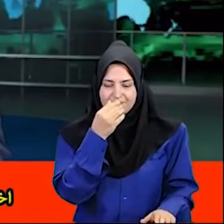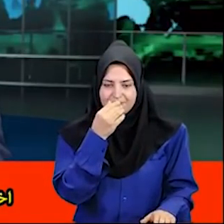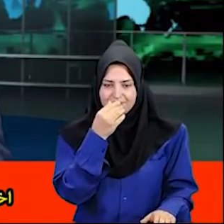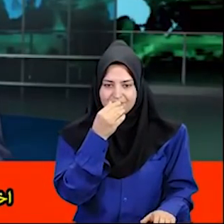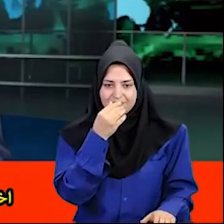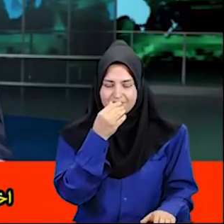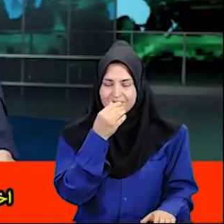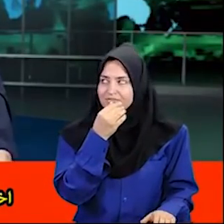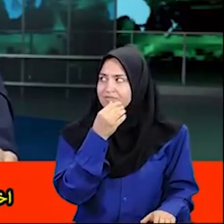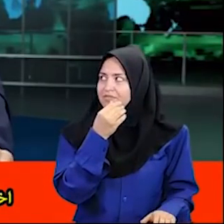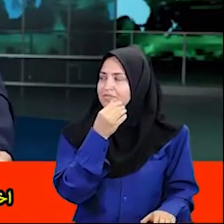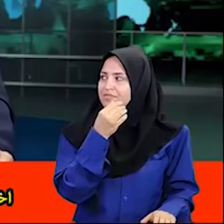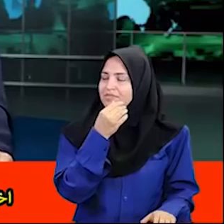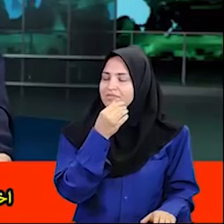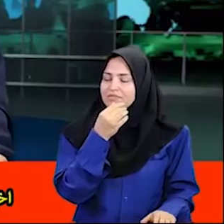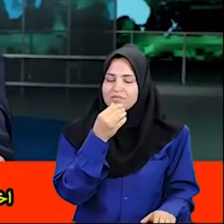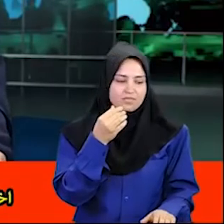مو